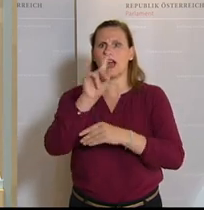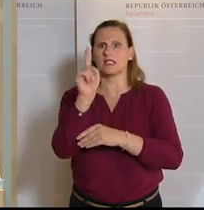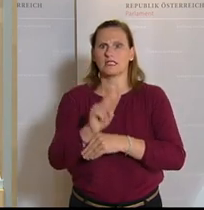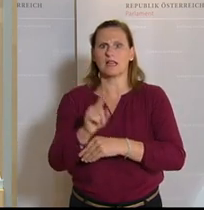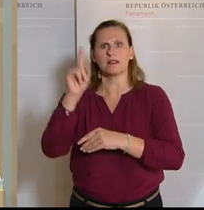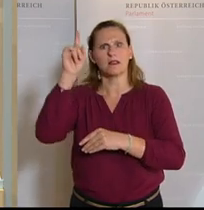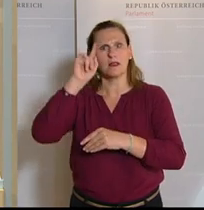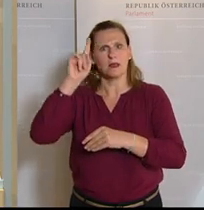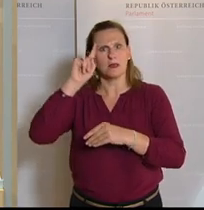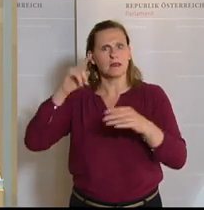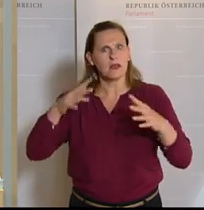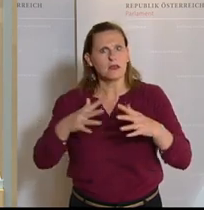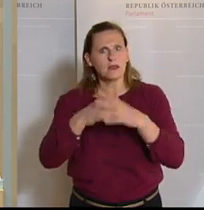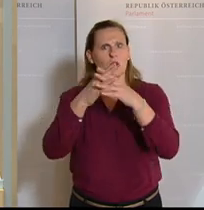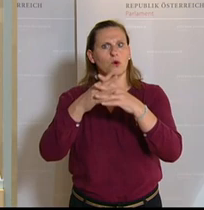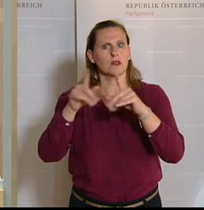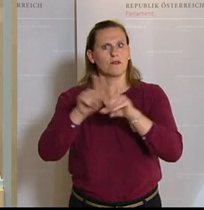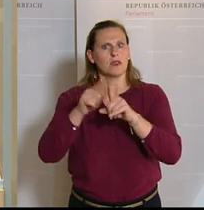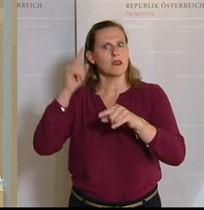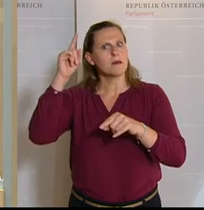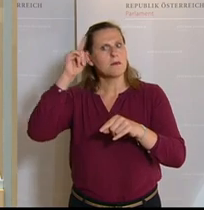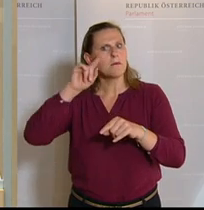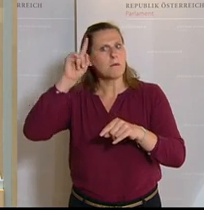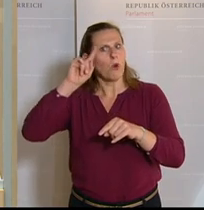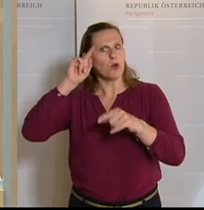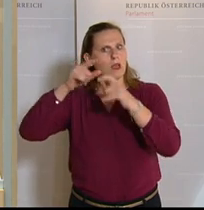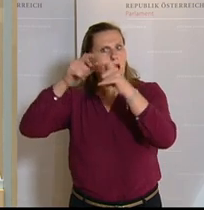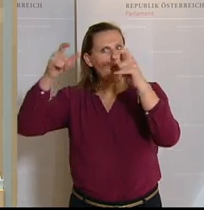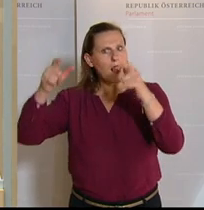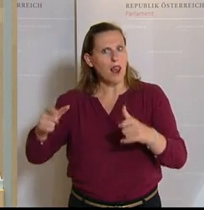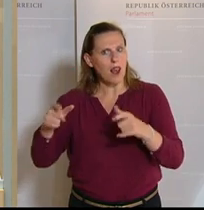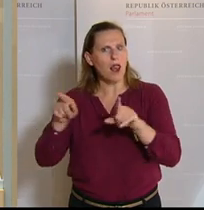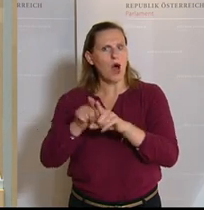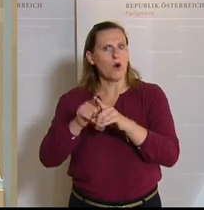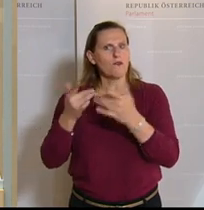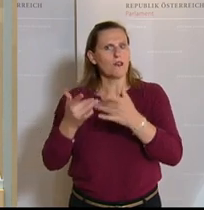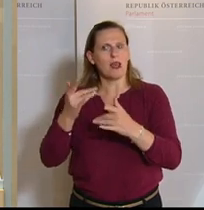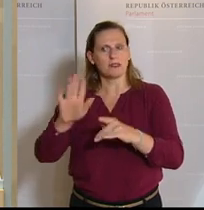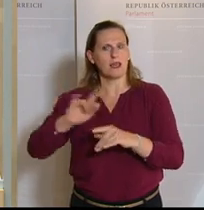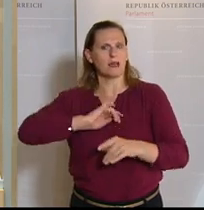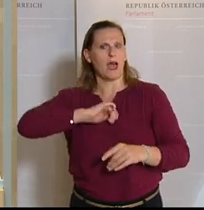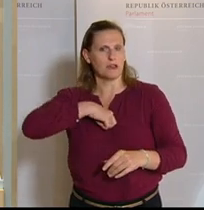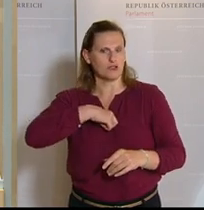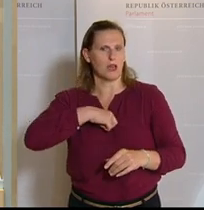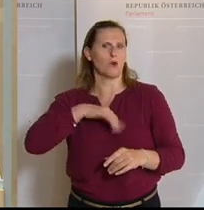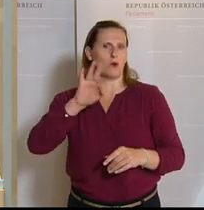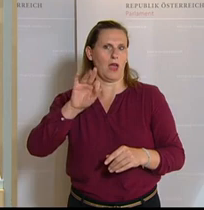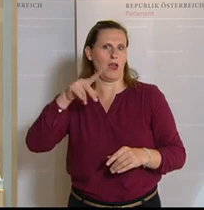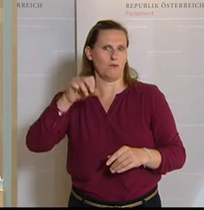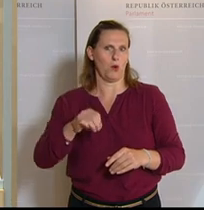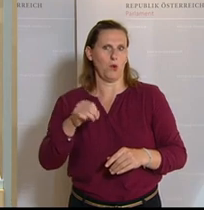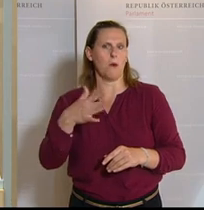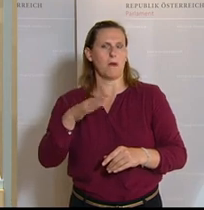am Memorial für jüdische Opfer der Soha, dann ist es vielleicht eher die ideologische Blockhaltung der FPÖ als das, dass man